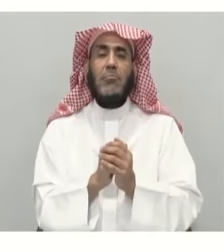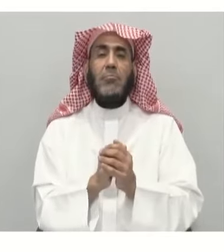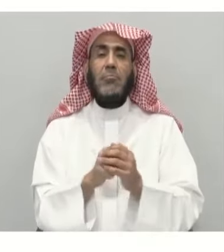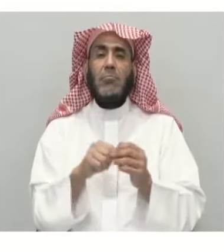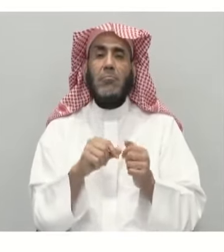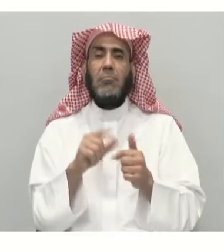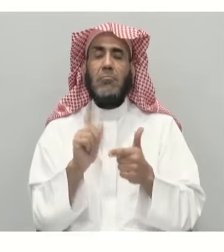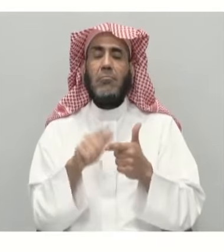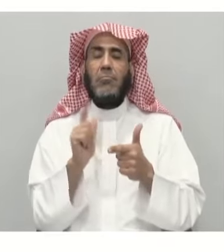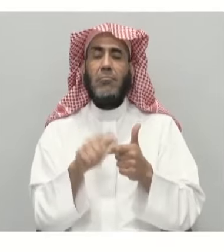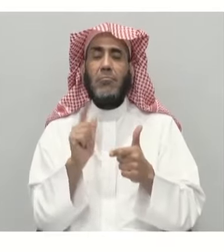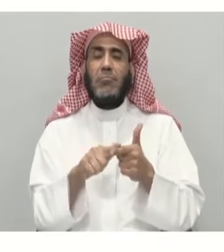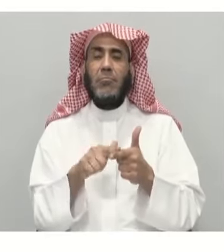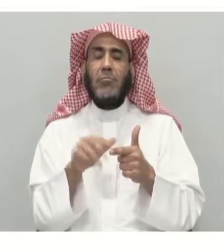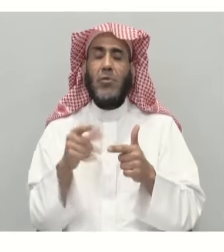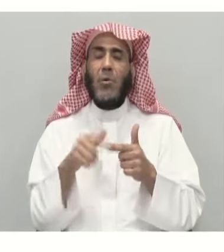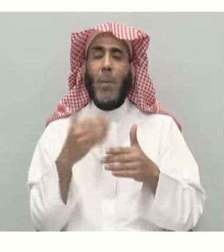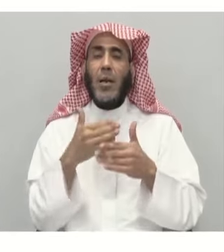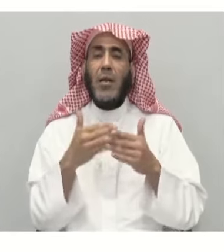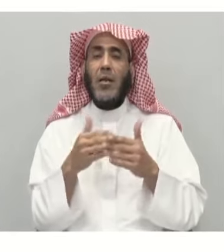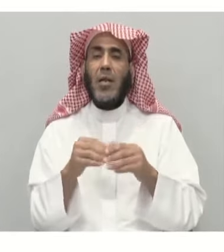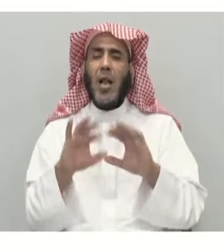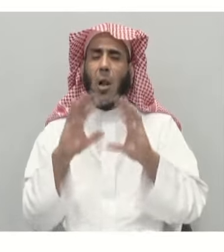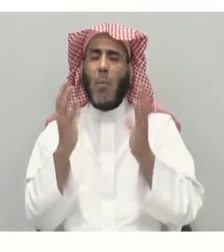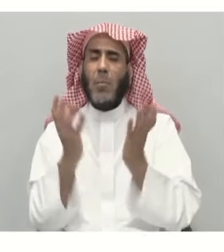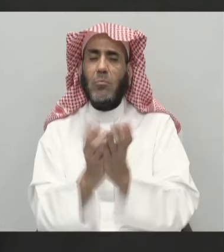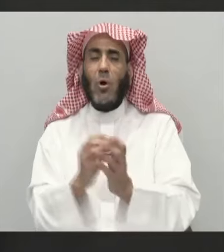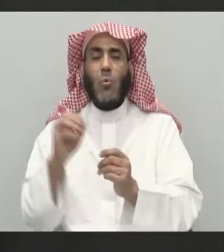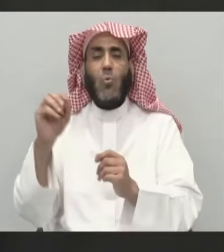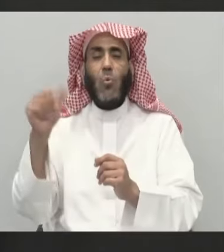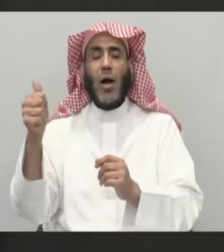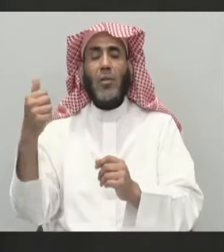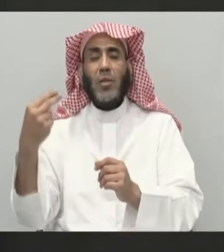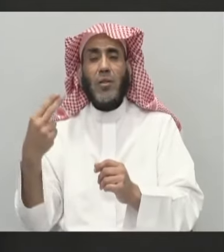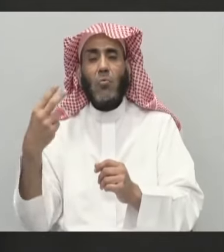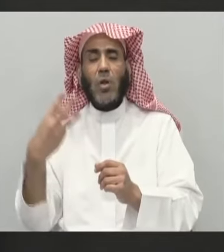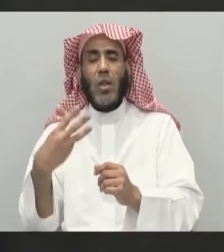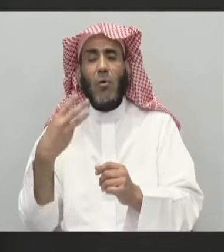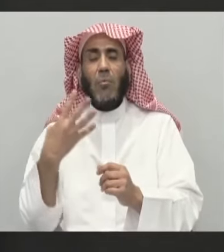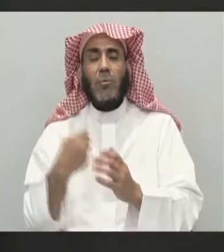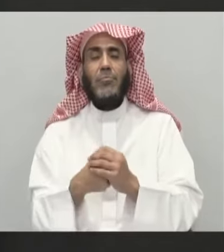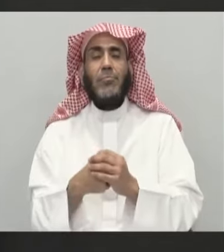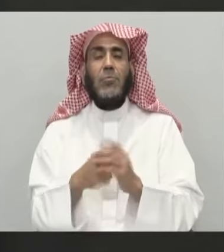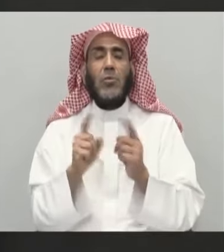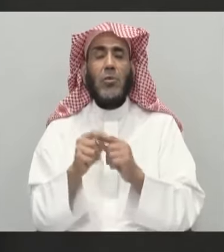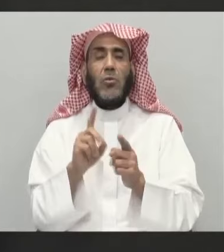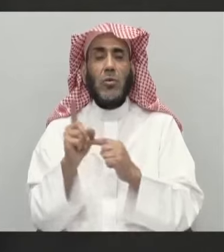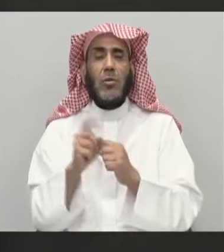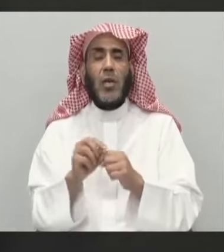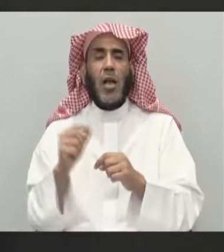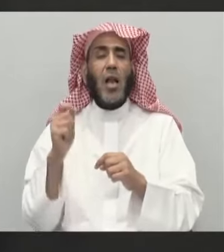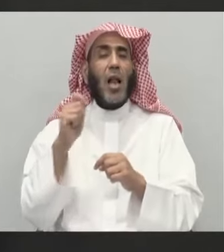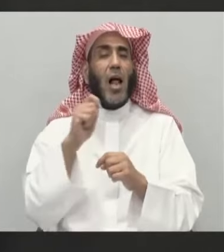المعيار الذي صنفنا بناء عليه المجموعه واحد اثين وثلاثه واربعه فهنا اشير الى